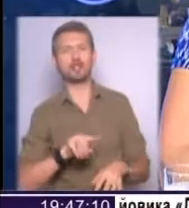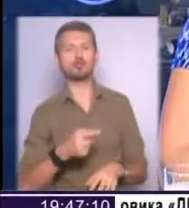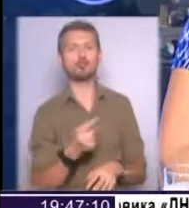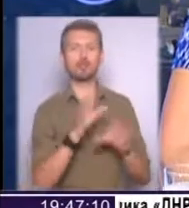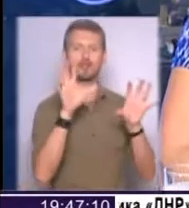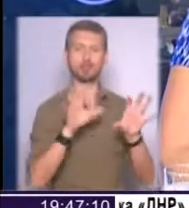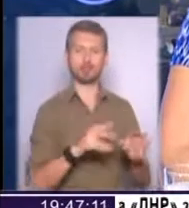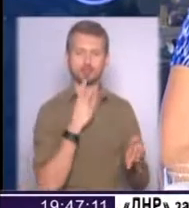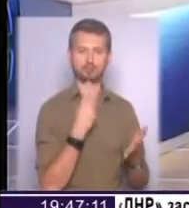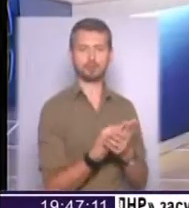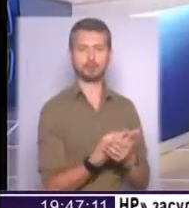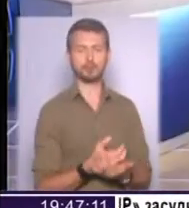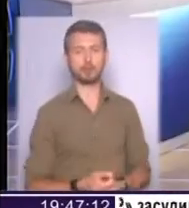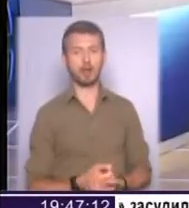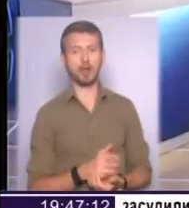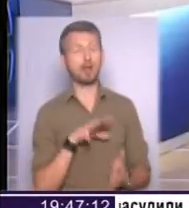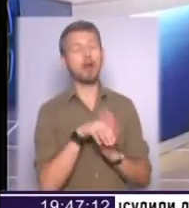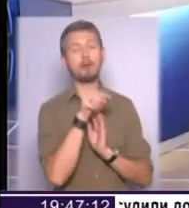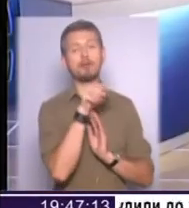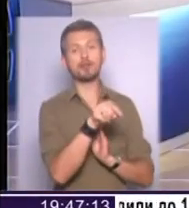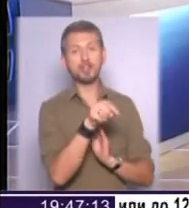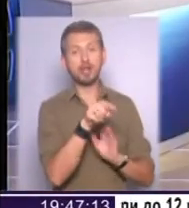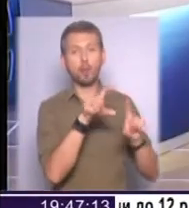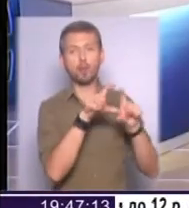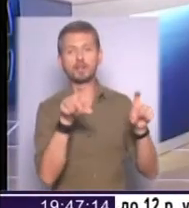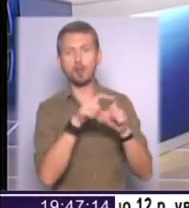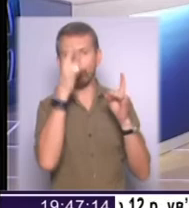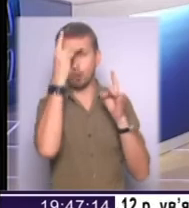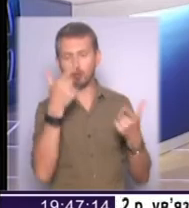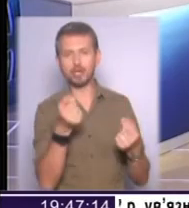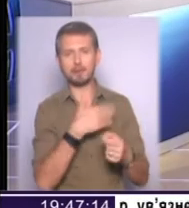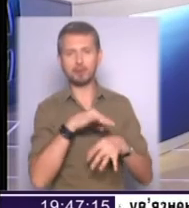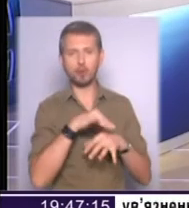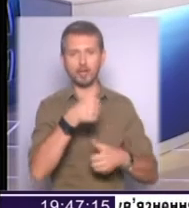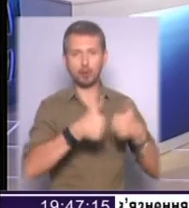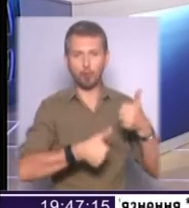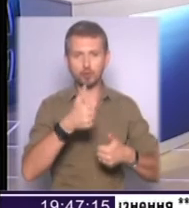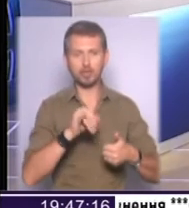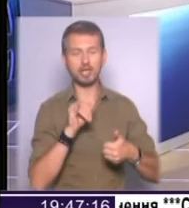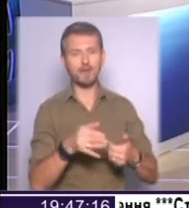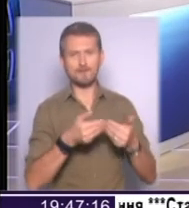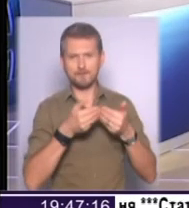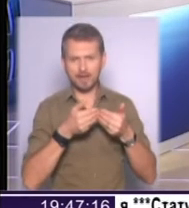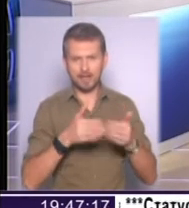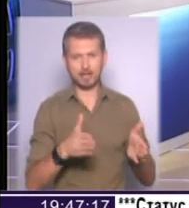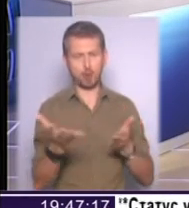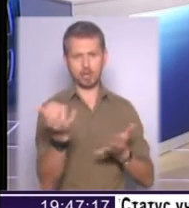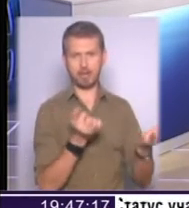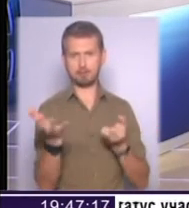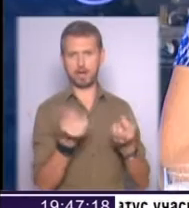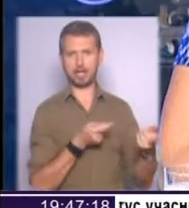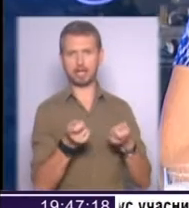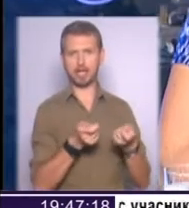закон вивести. Тобто в тих установах культури, де ми провели конкурс і відкрито набрали керівників